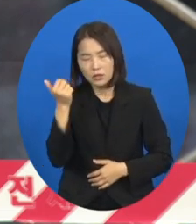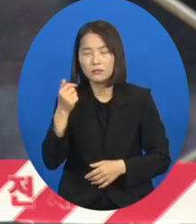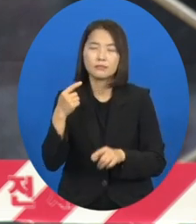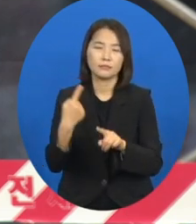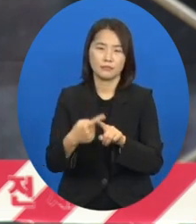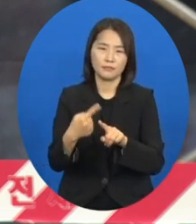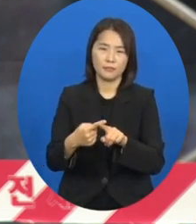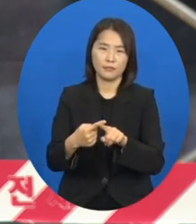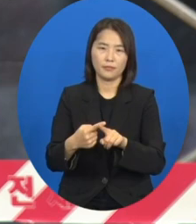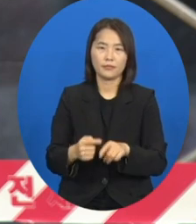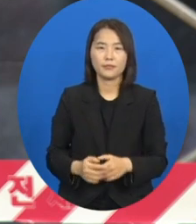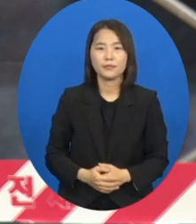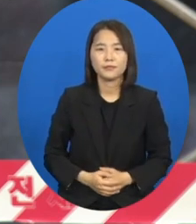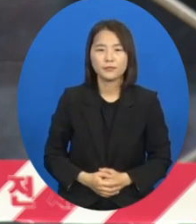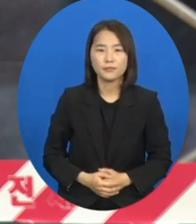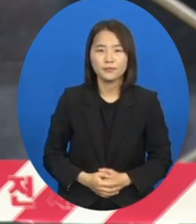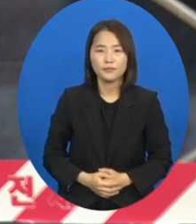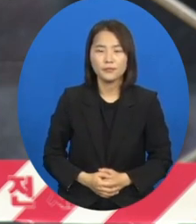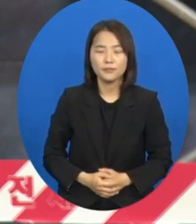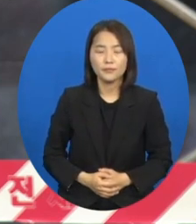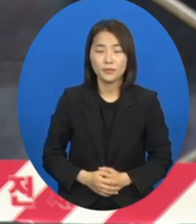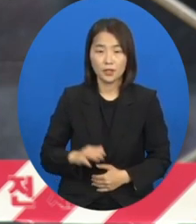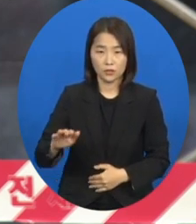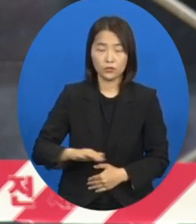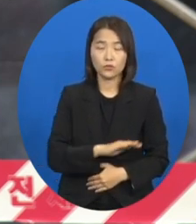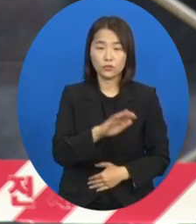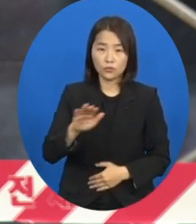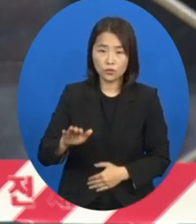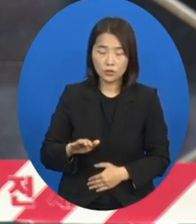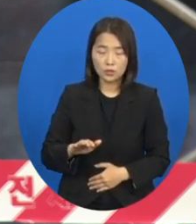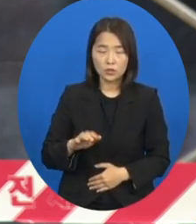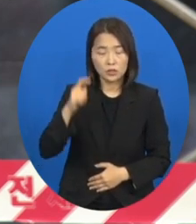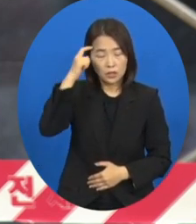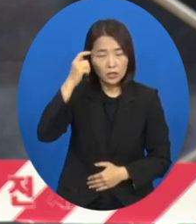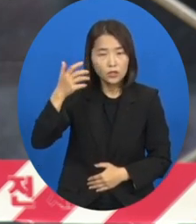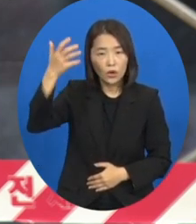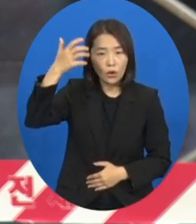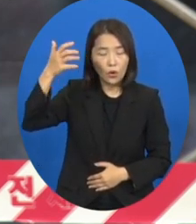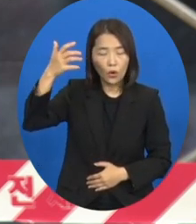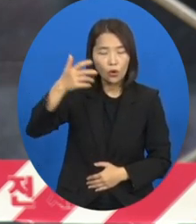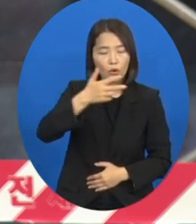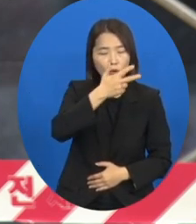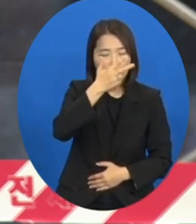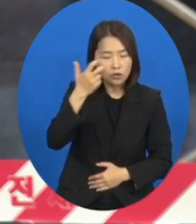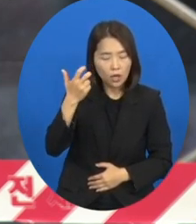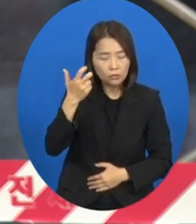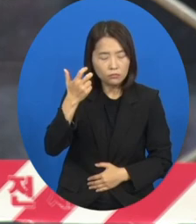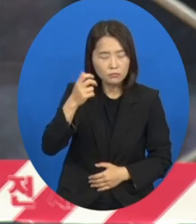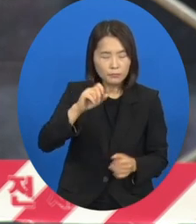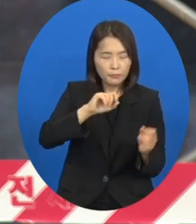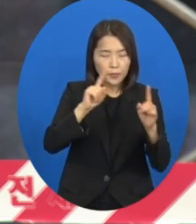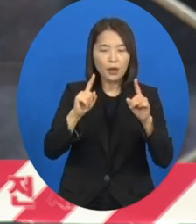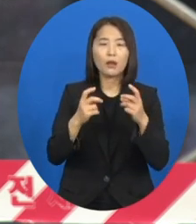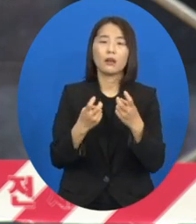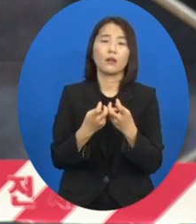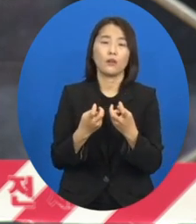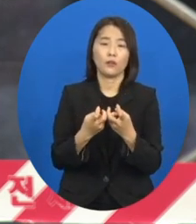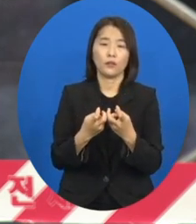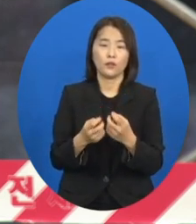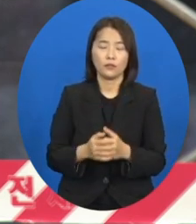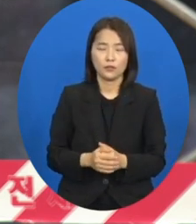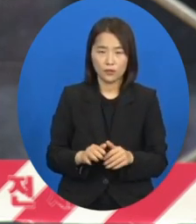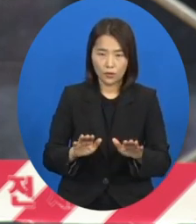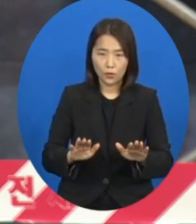것입니다. 그러면 우리는 우리의 영혼을, 잠들어 있는 영혼을 어떻게 깨울 수 있나요?